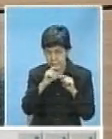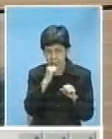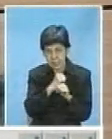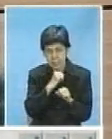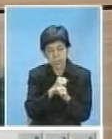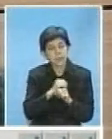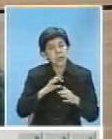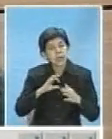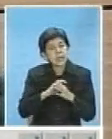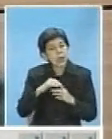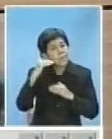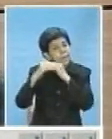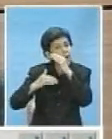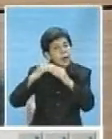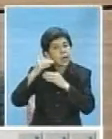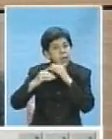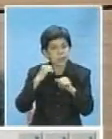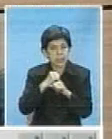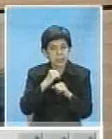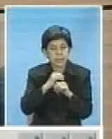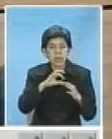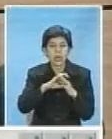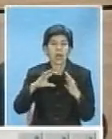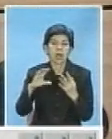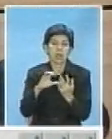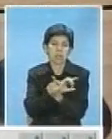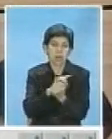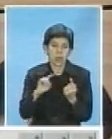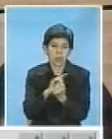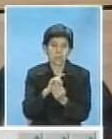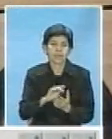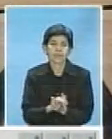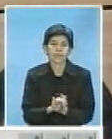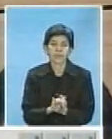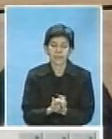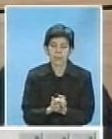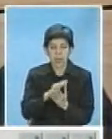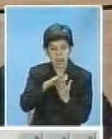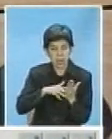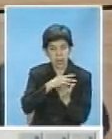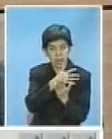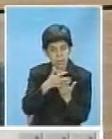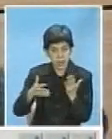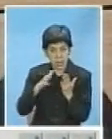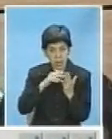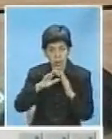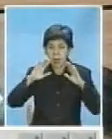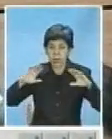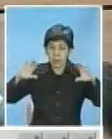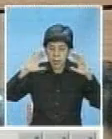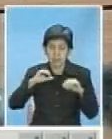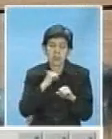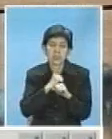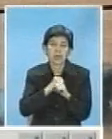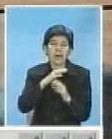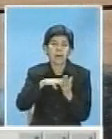สร้างรากฐานการพัฒนาที่สมดุลสู่สังคมในแผนแรกของท่านของรัฐบาลนะคะก็คือแผ